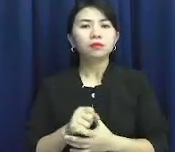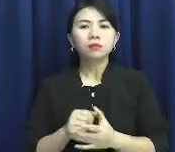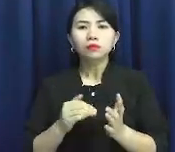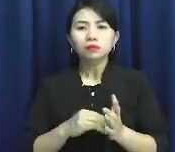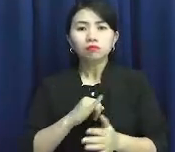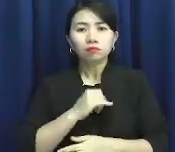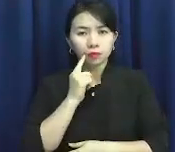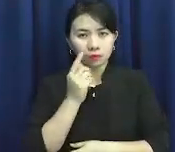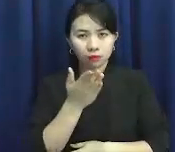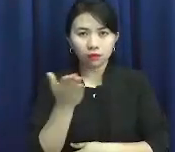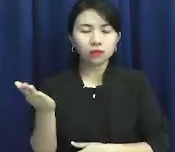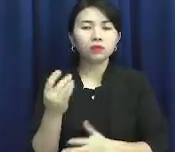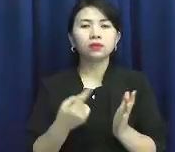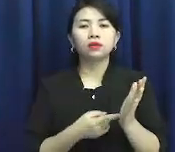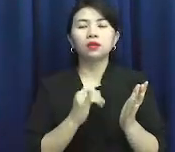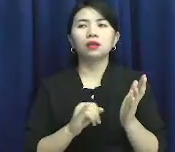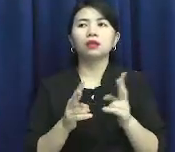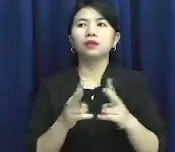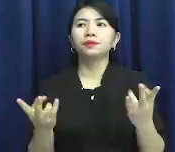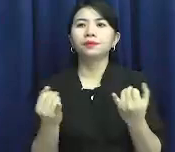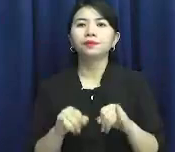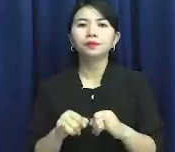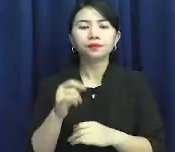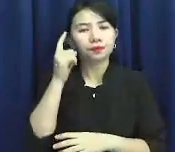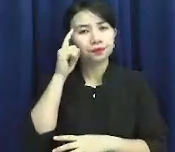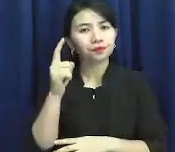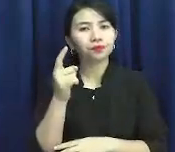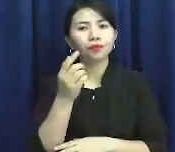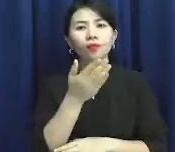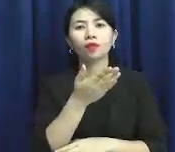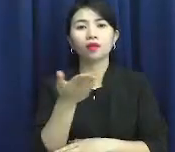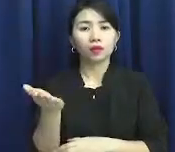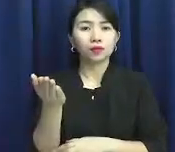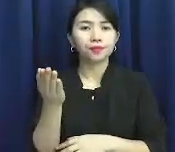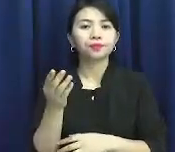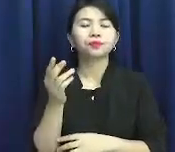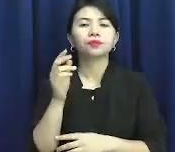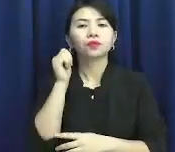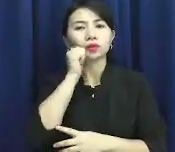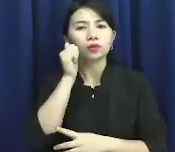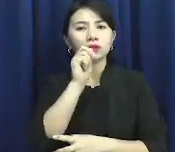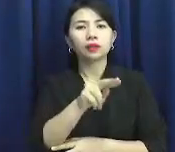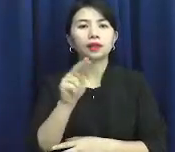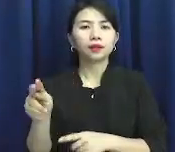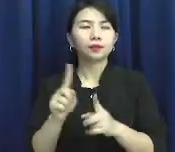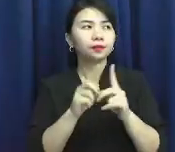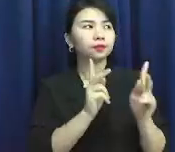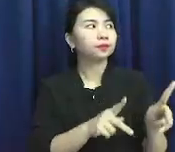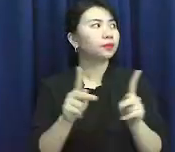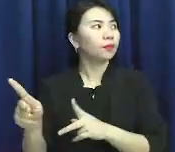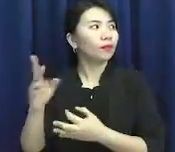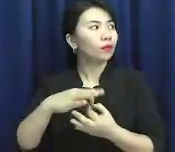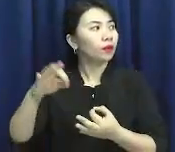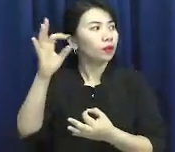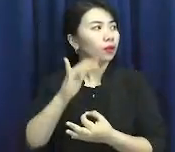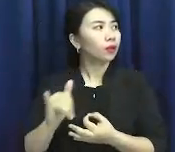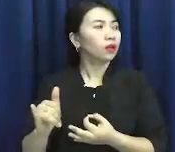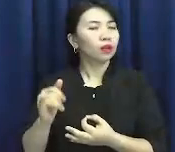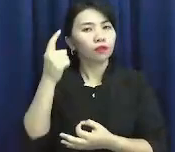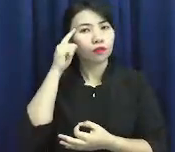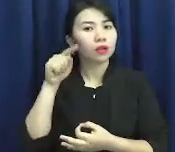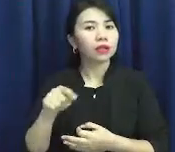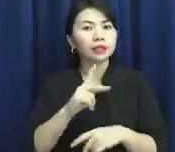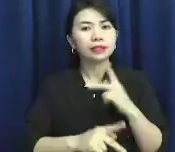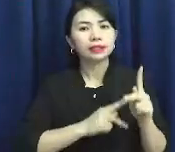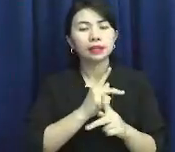brethren, this is very important. You have to prepare. We always have to prepare spiritually sa mga ganitong klaseng sitwasyon. Alam niyo po kung